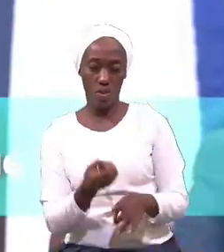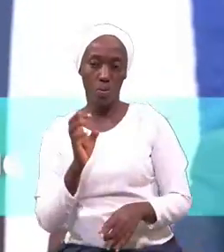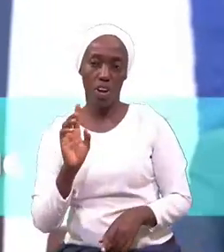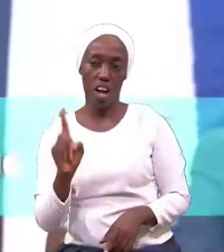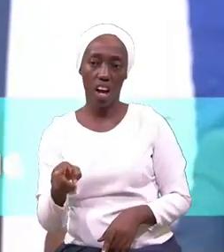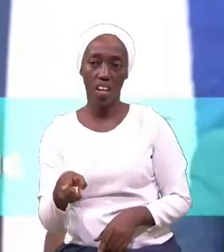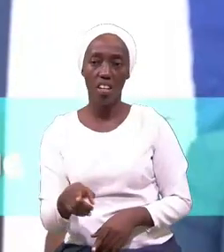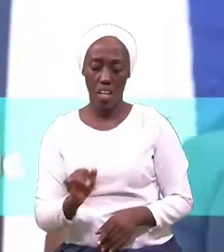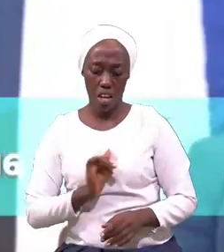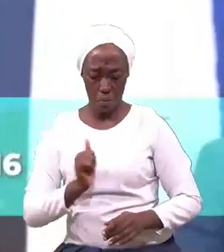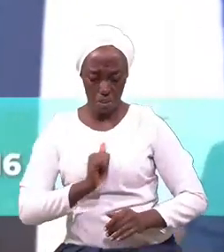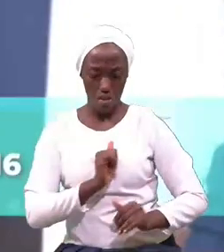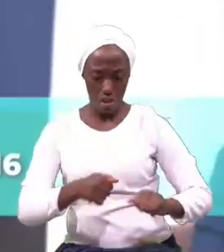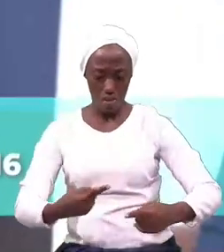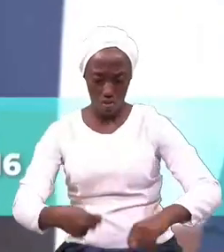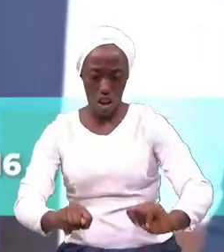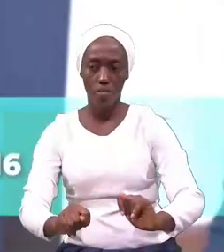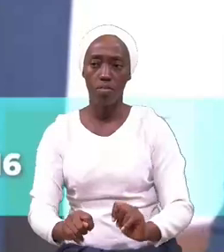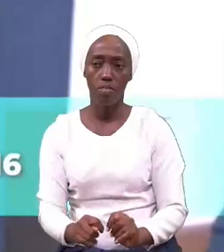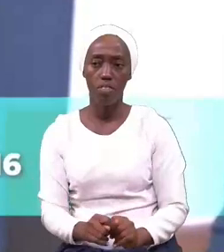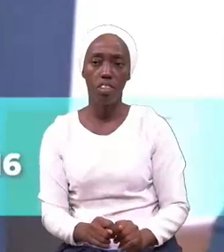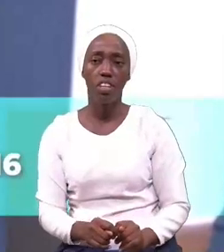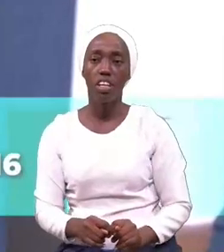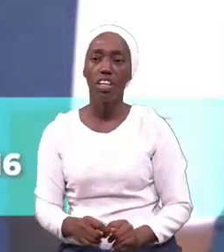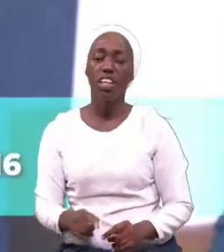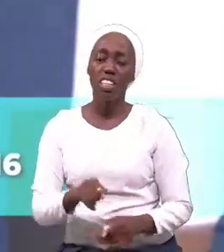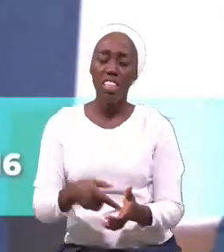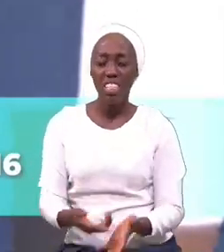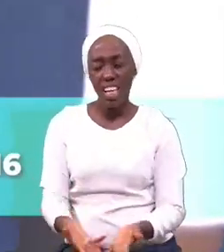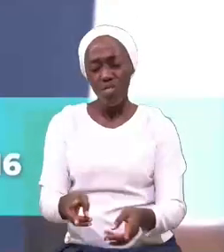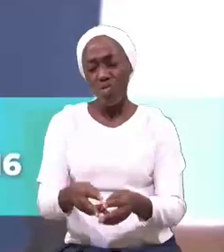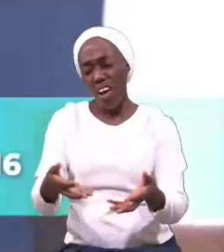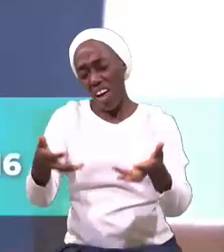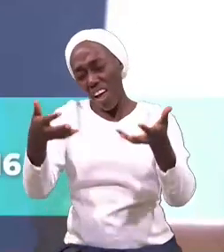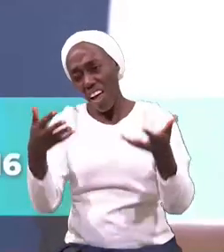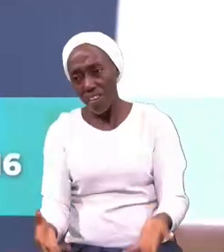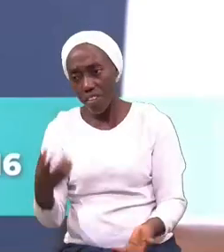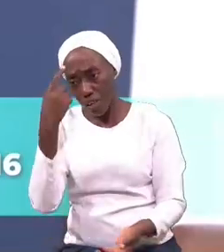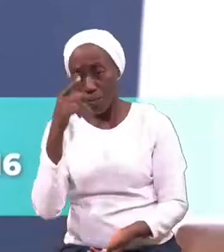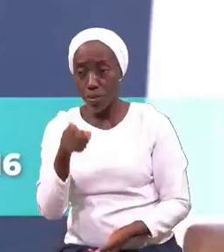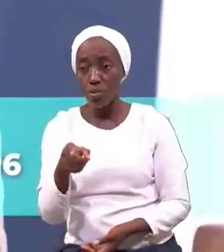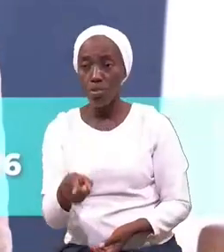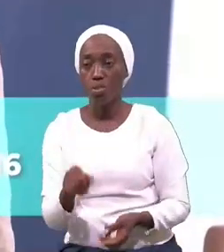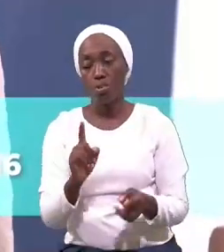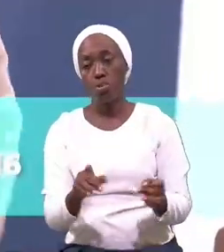de la personne. Et tu essaies. Et c'est trop lourd pour toi.